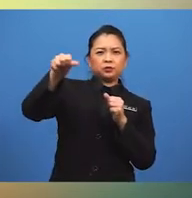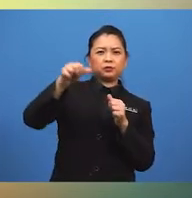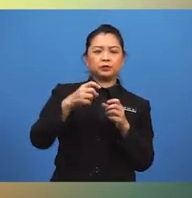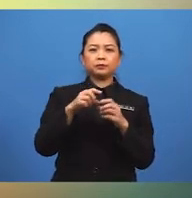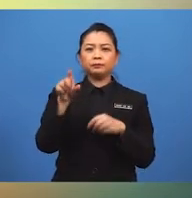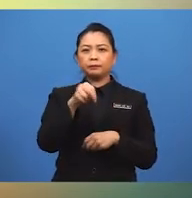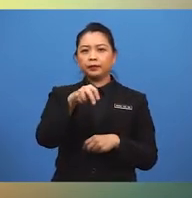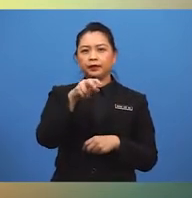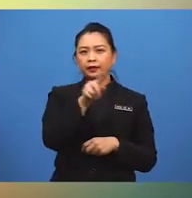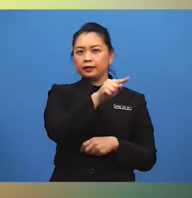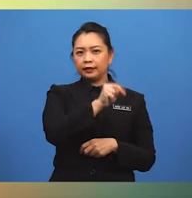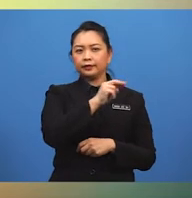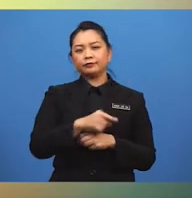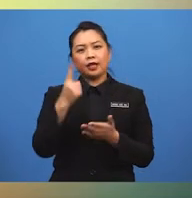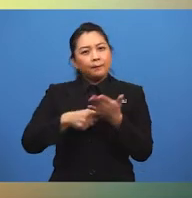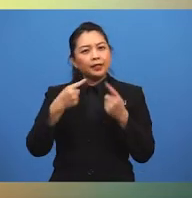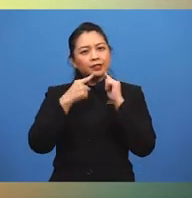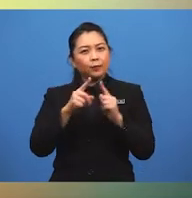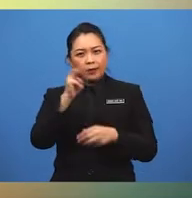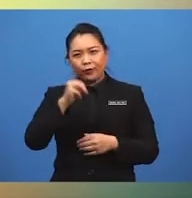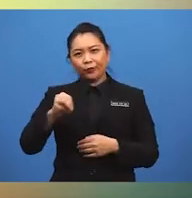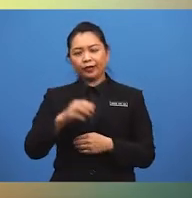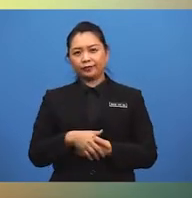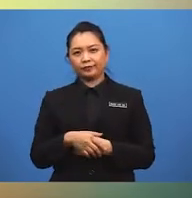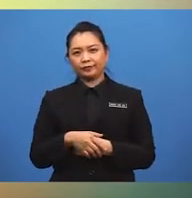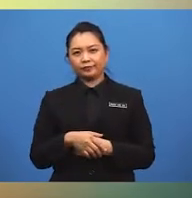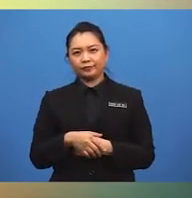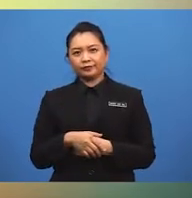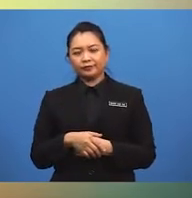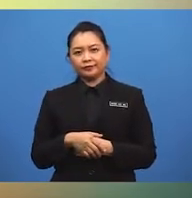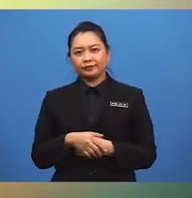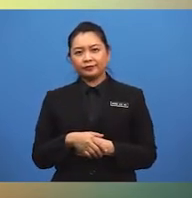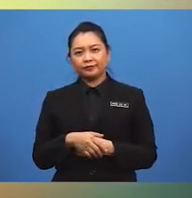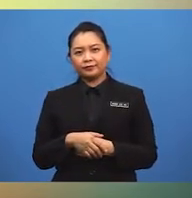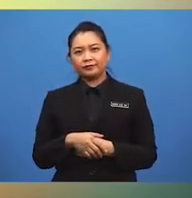simpang PN. Apakah jawapannya murid-murid?